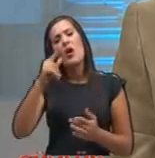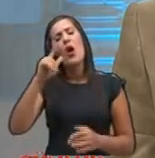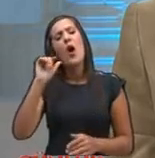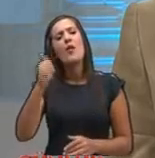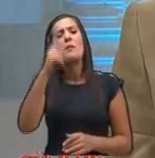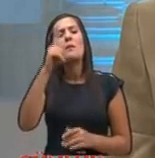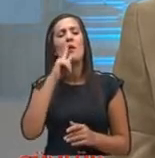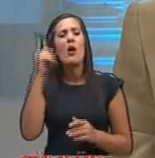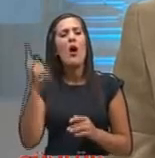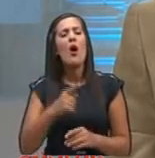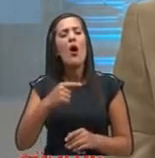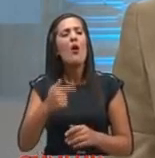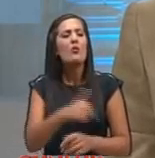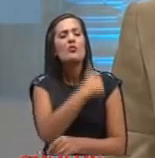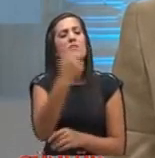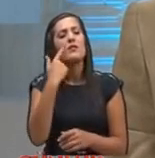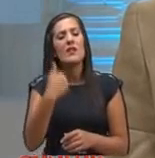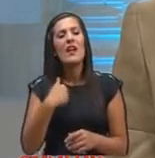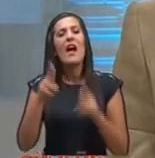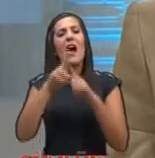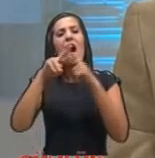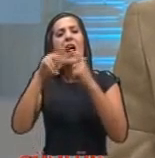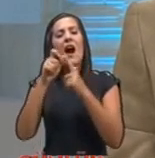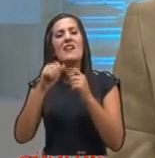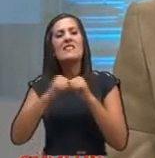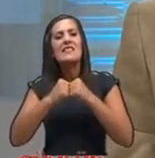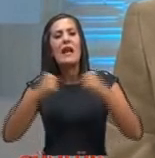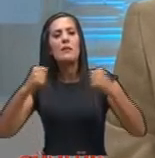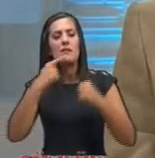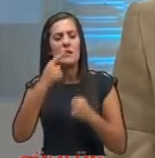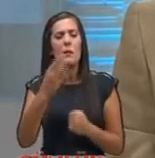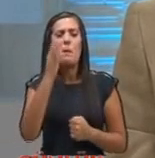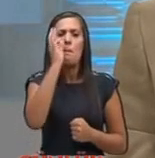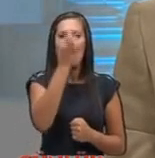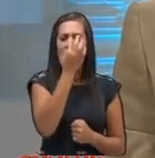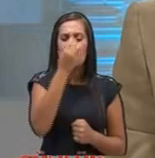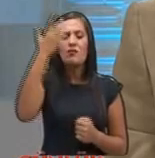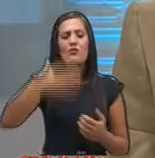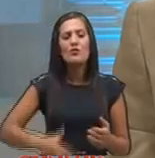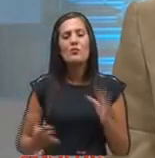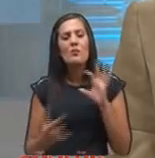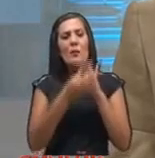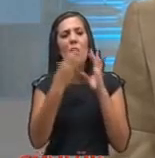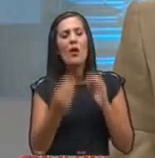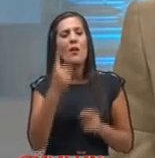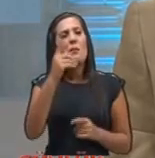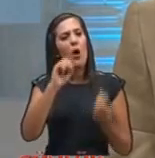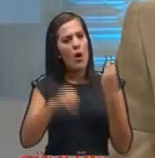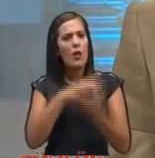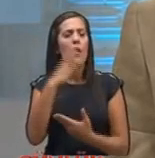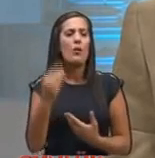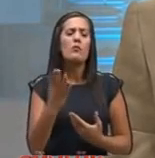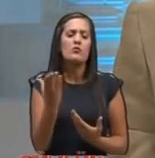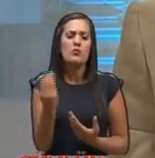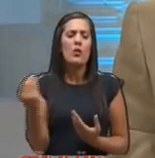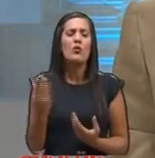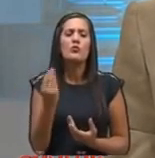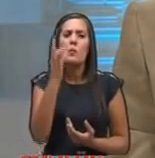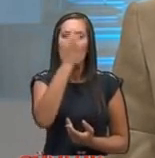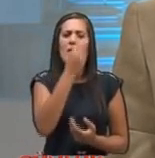daha ziyade kas spazmı veya kas gerilmesi dediğimiz basit mekanik olaylardır. Ve çoğu yine